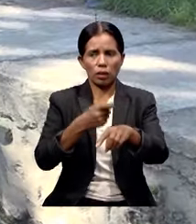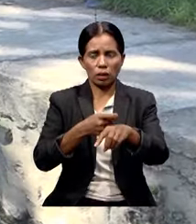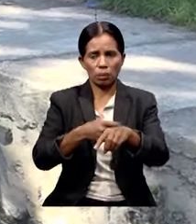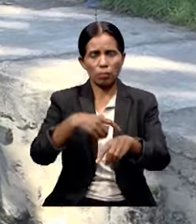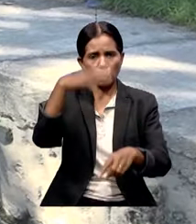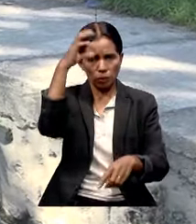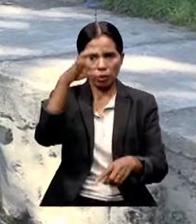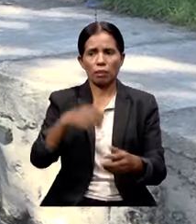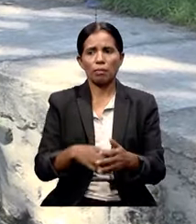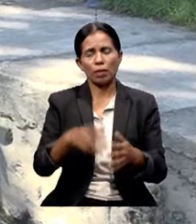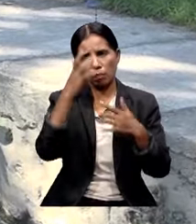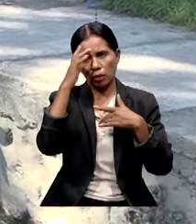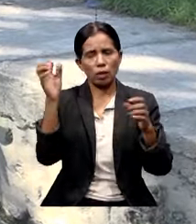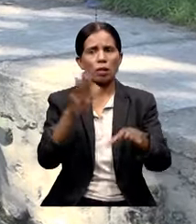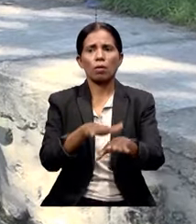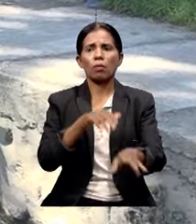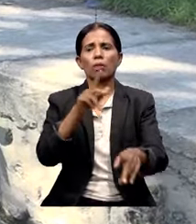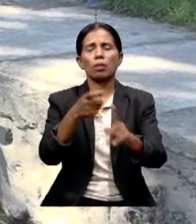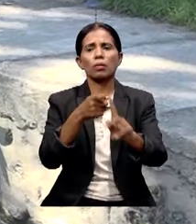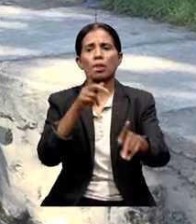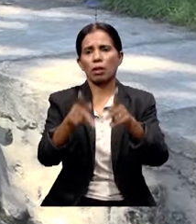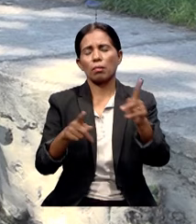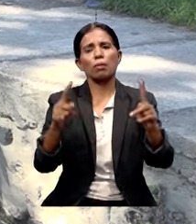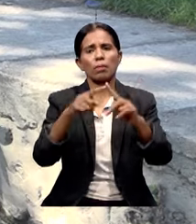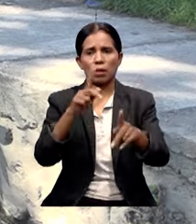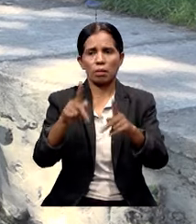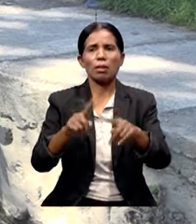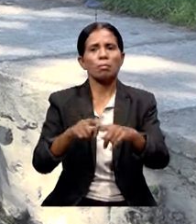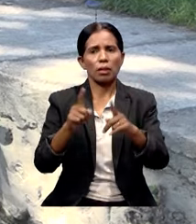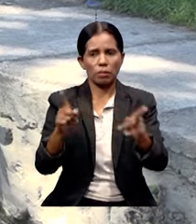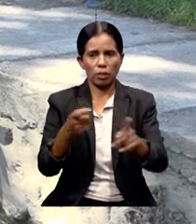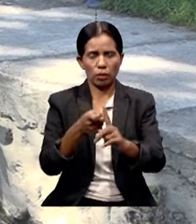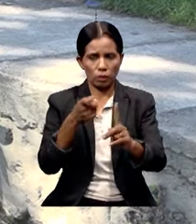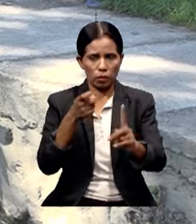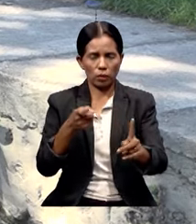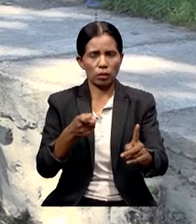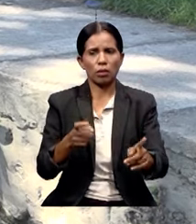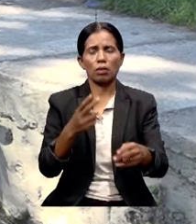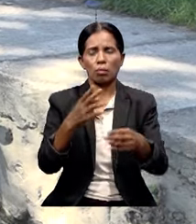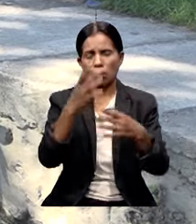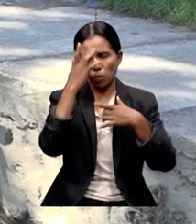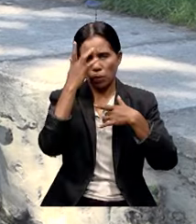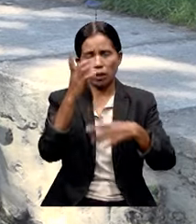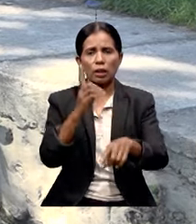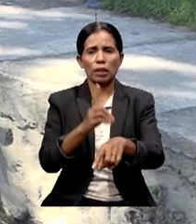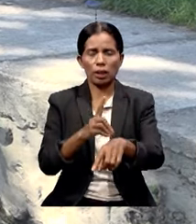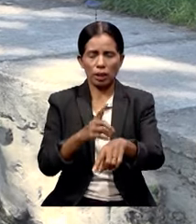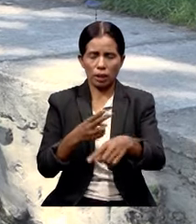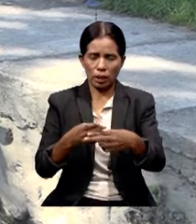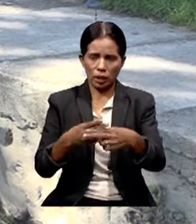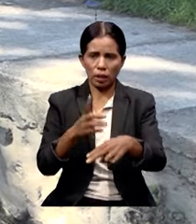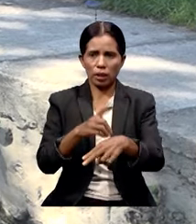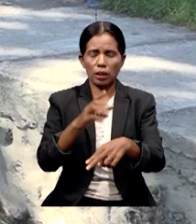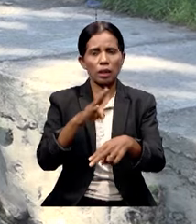Moras denge lao sadai tu si ema ba ema. Mai be, kusi virusida honarang denge. Nebe, lori